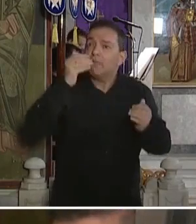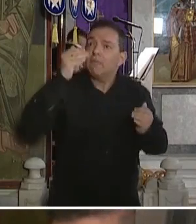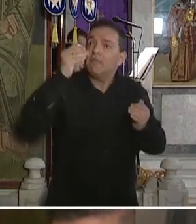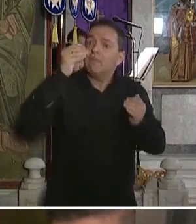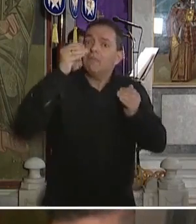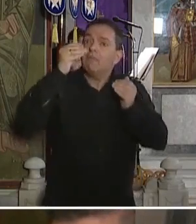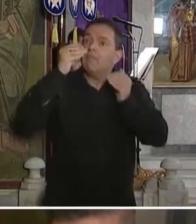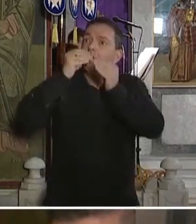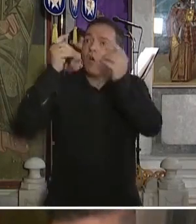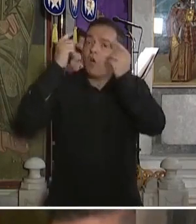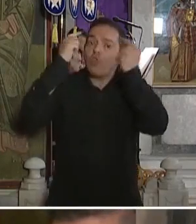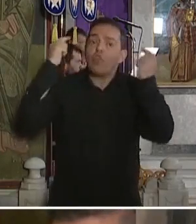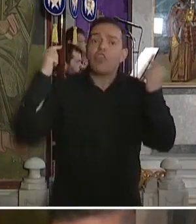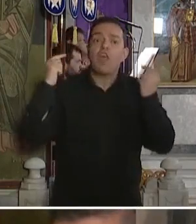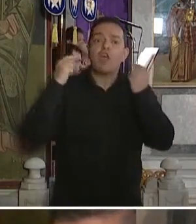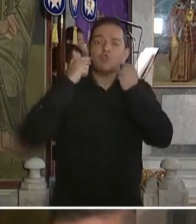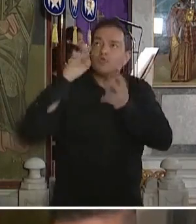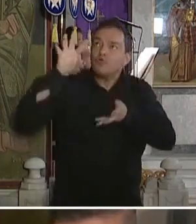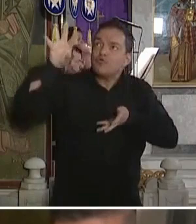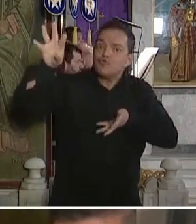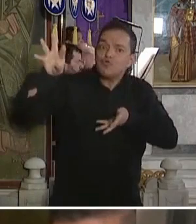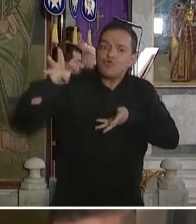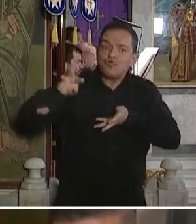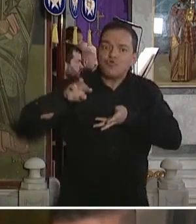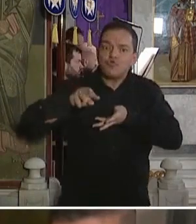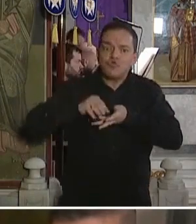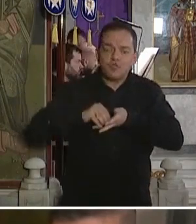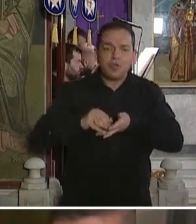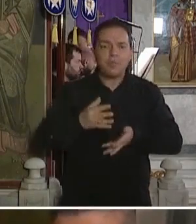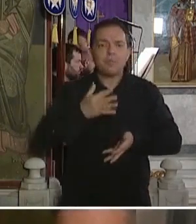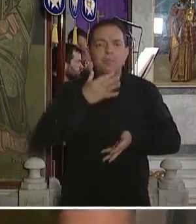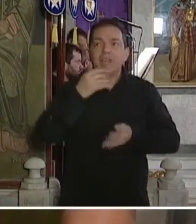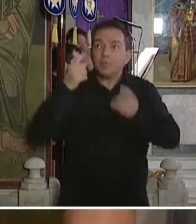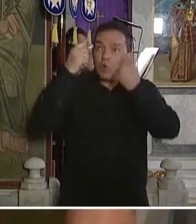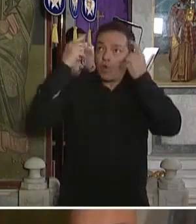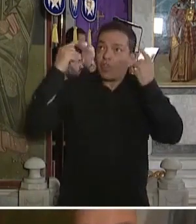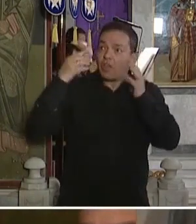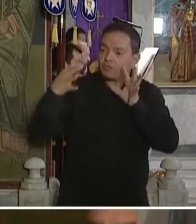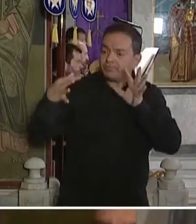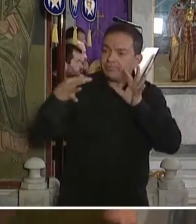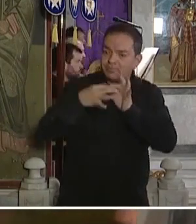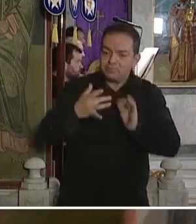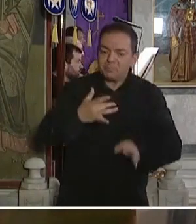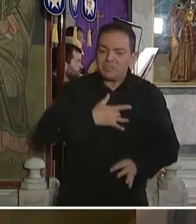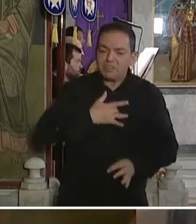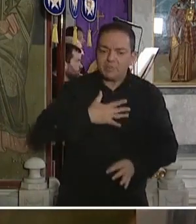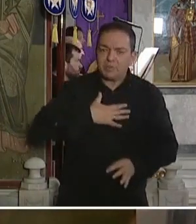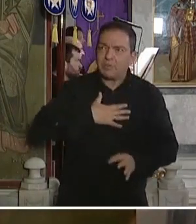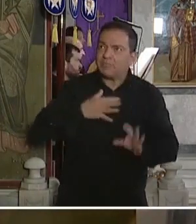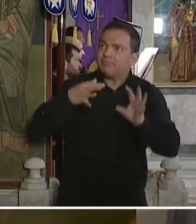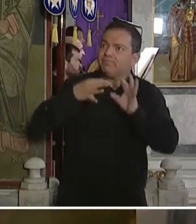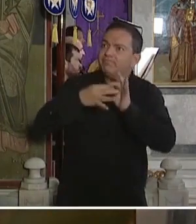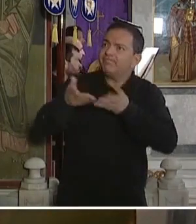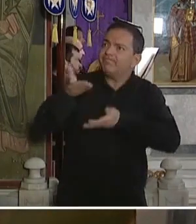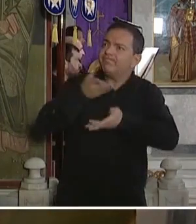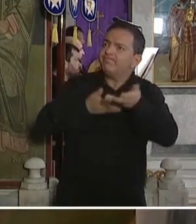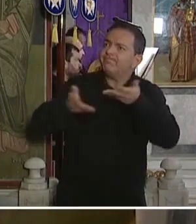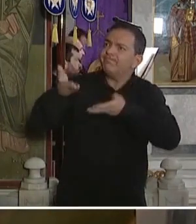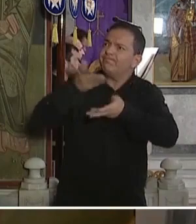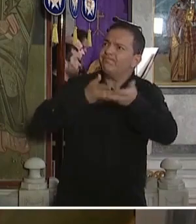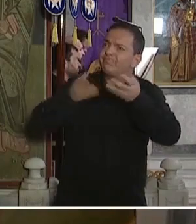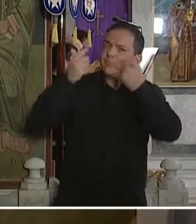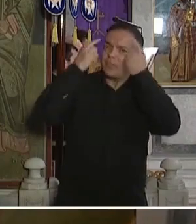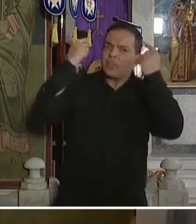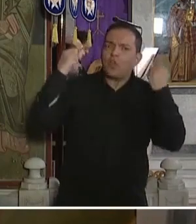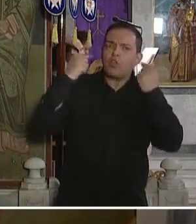άνθρωποι. Δηλαδή να γίνει μια συζυγία με τον Θεό, της ψυχής μας με τον Θεό, και να